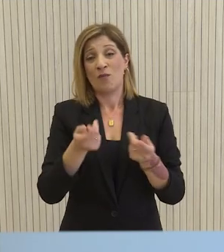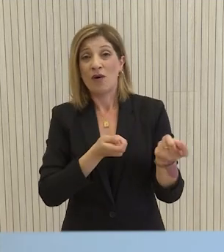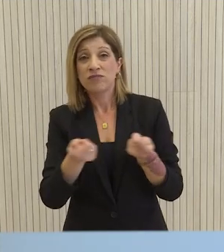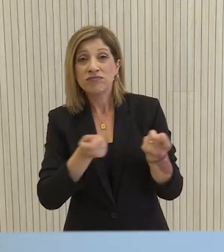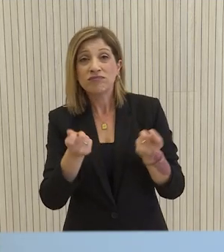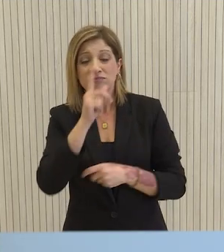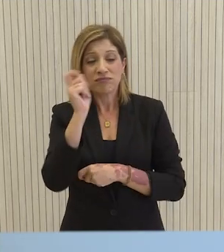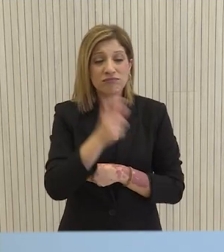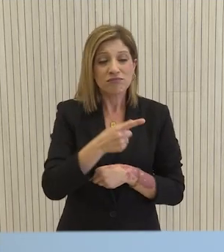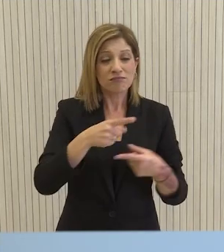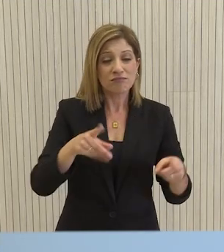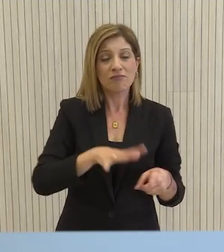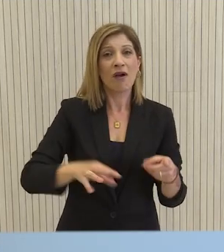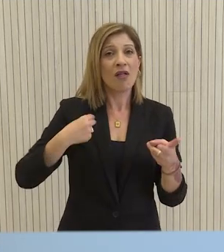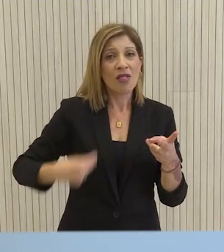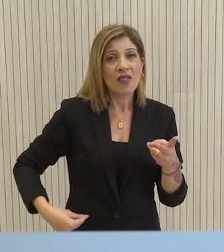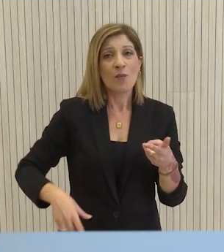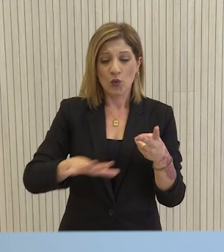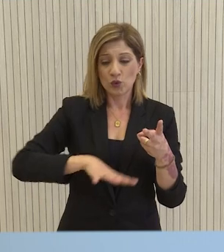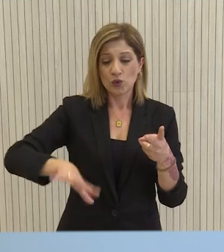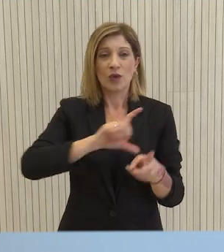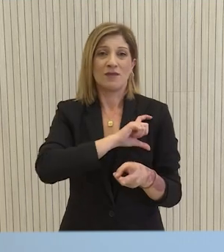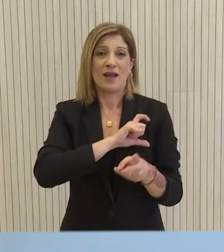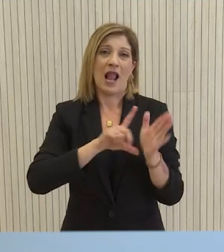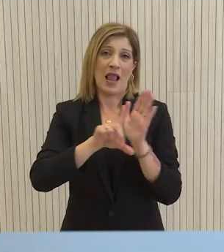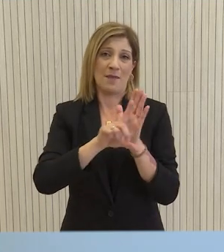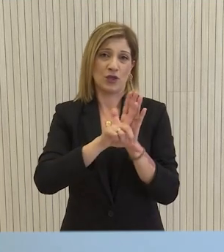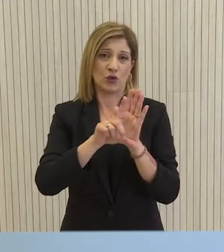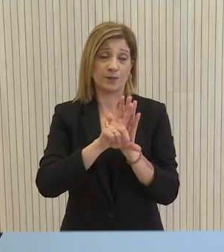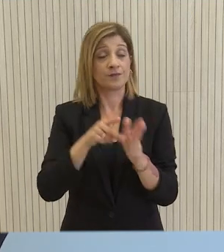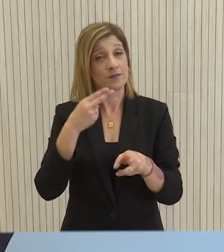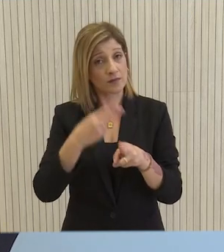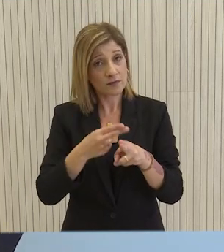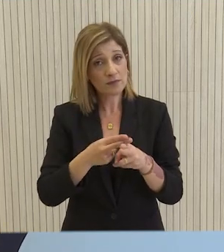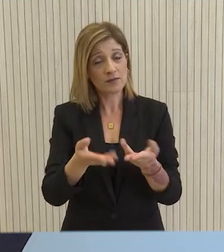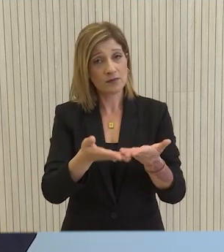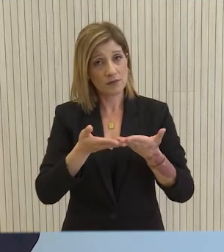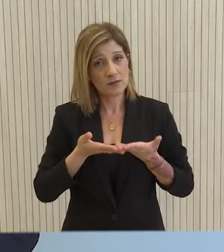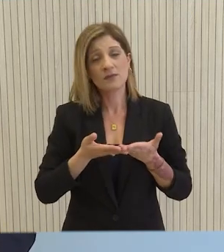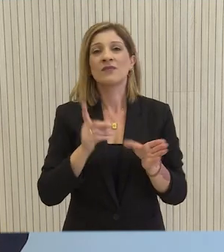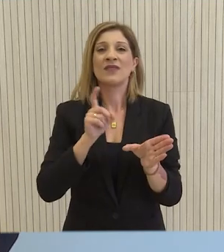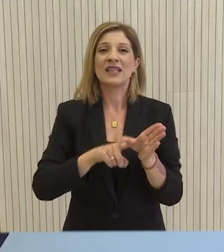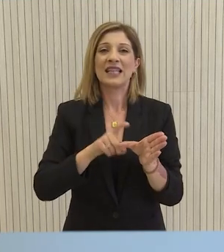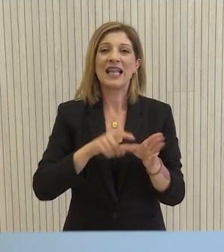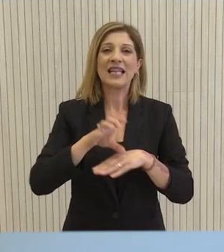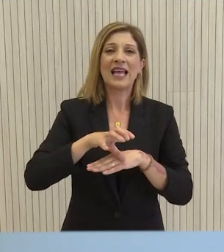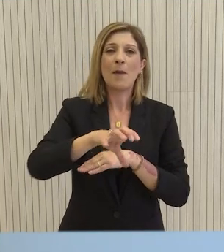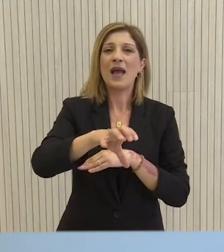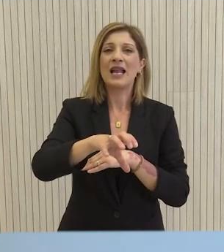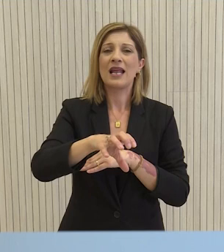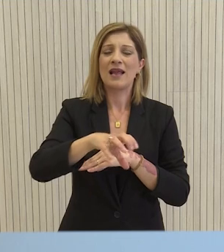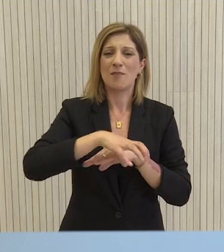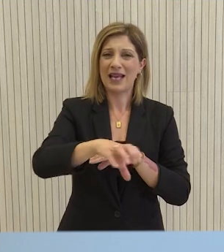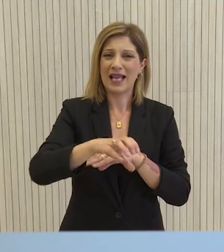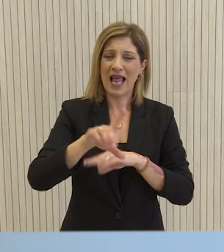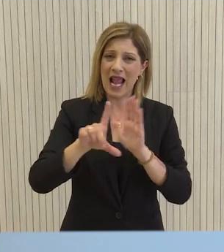διαχείριση των απορριμμάτων στους Δήμους και κοινότητες της Επαρχίας Λεμεσού. Σημαντική είναι και η συνδρομή της Αναπτυξιακής Εταιρείας Επαρχίας Λεμεσού στην